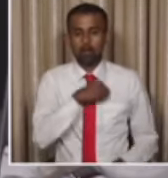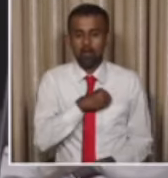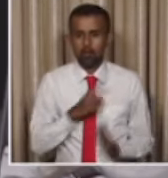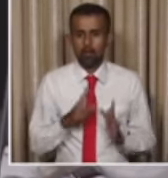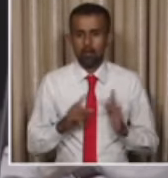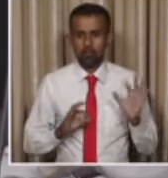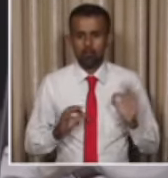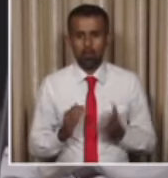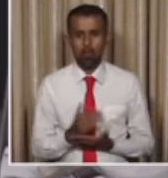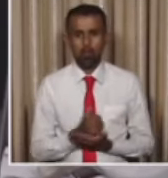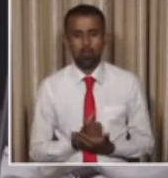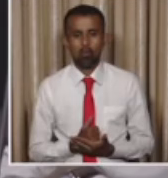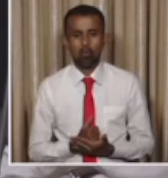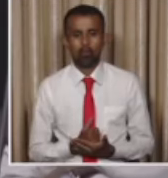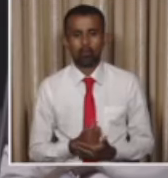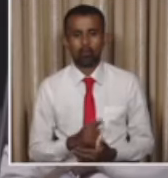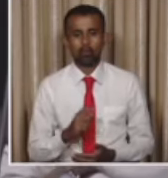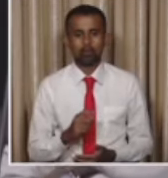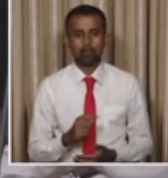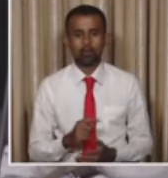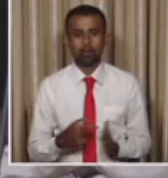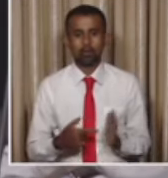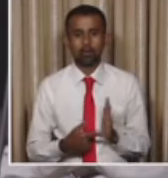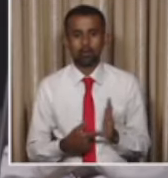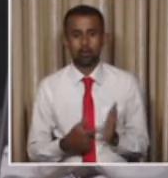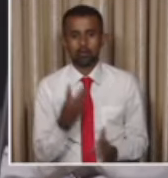සියලුම ආදායම් ට්‍රිලියන 3යි,